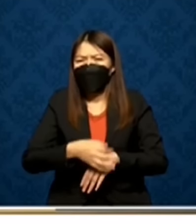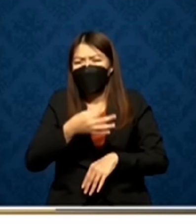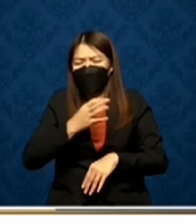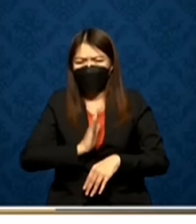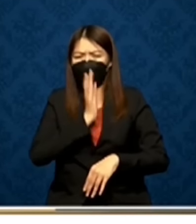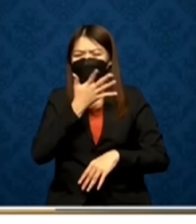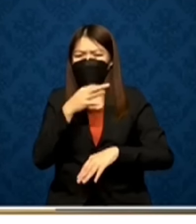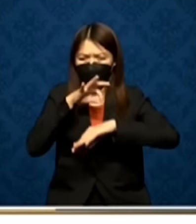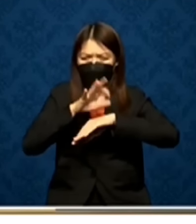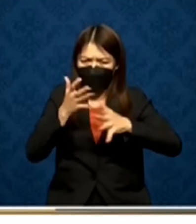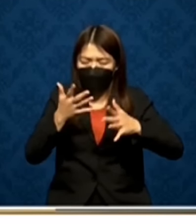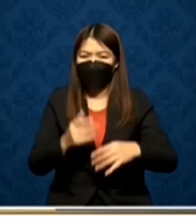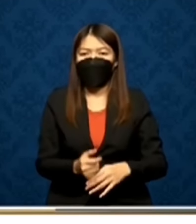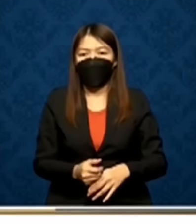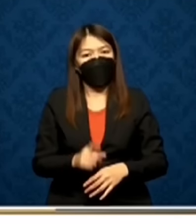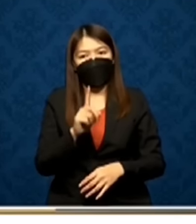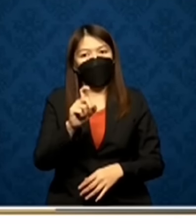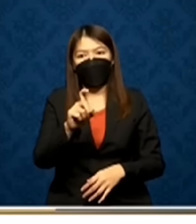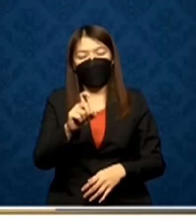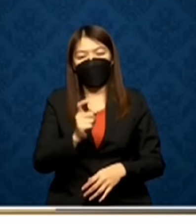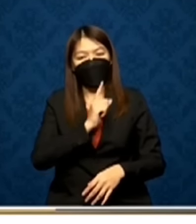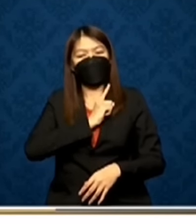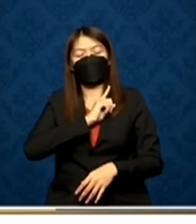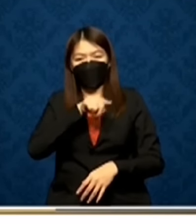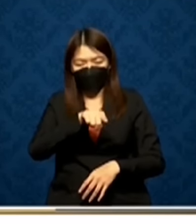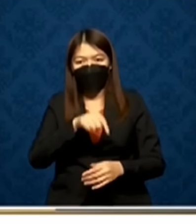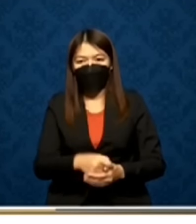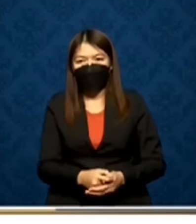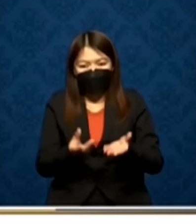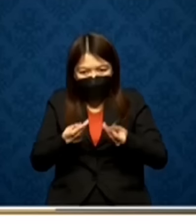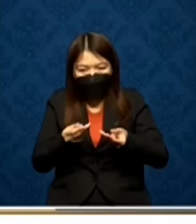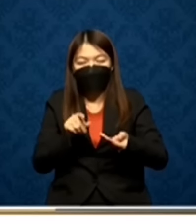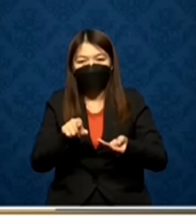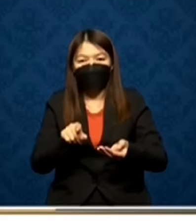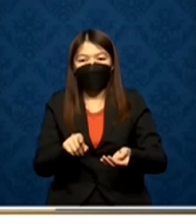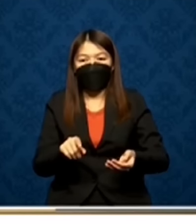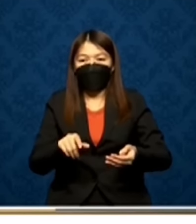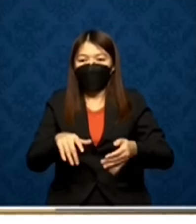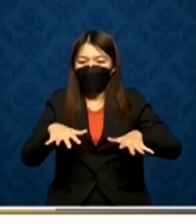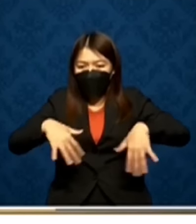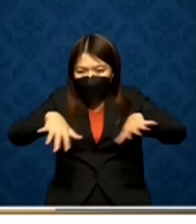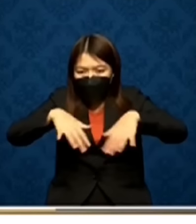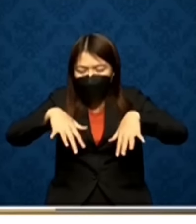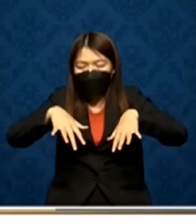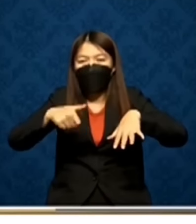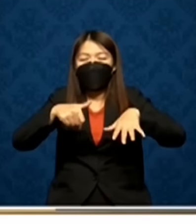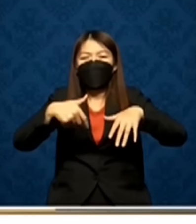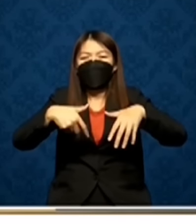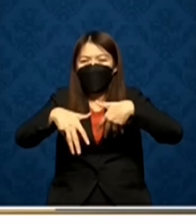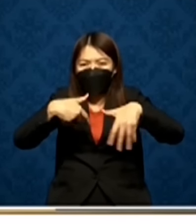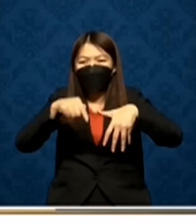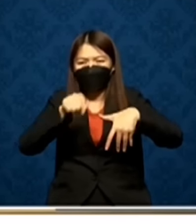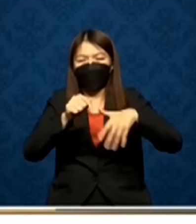ต้องอยู่ไม่ได้เพราะนี่คือความรับผิดชอบนี่คือแผ่นดินที่เป็นสาธารณสมบัติของแผ่นดินแต่ใน